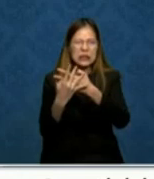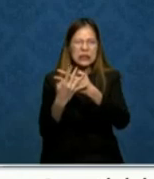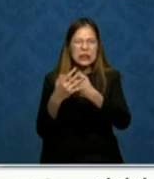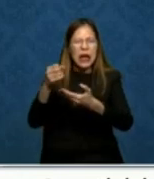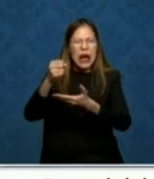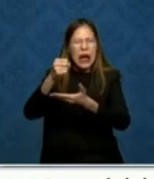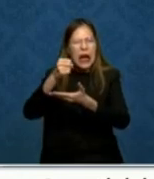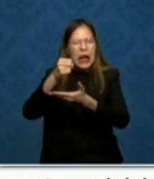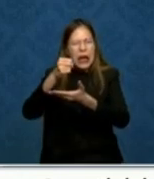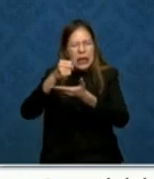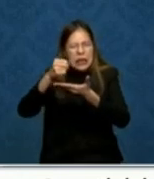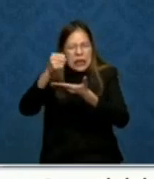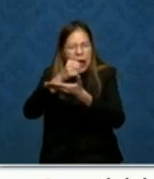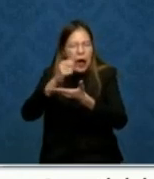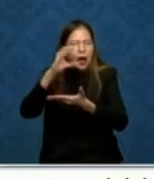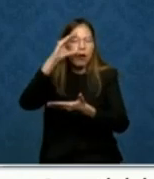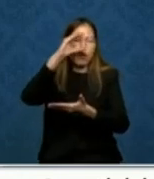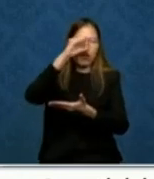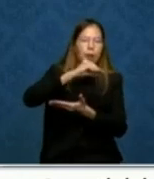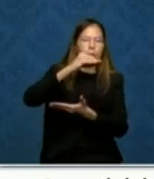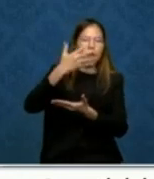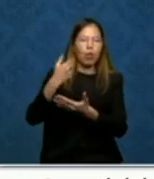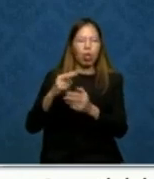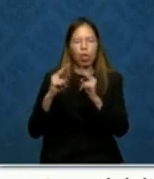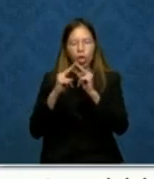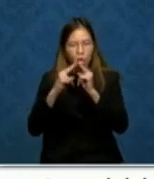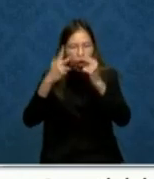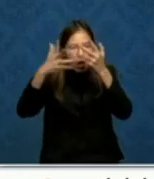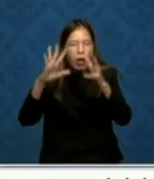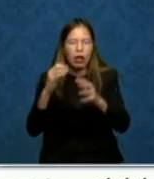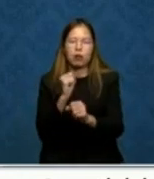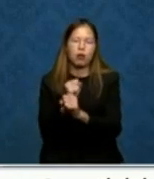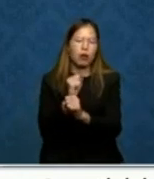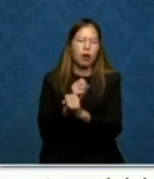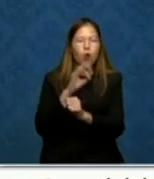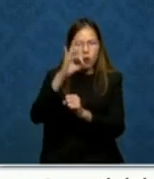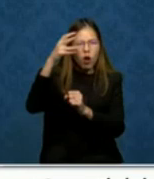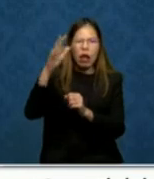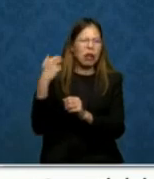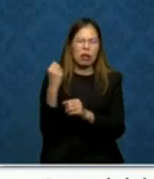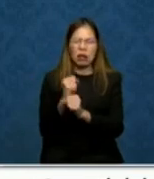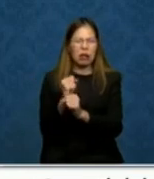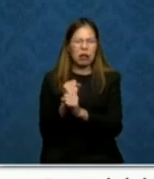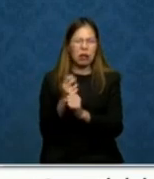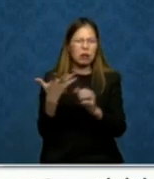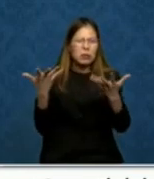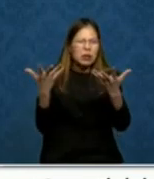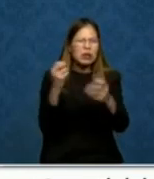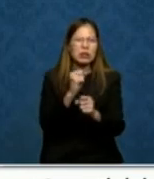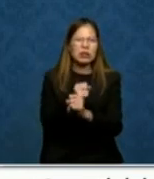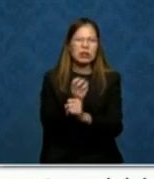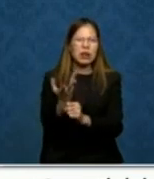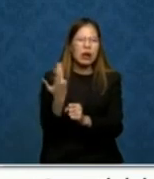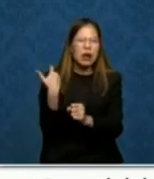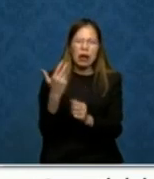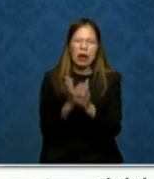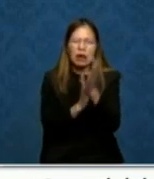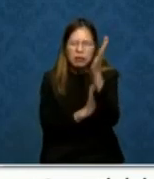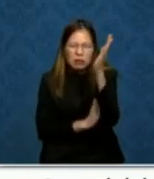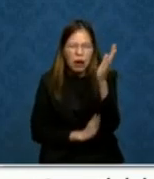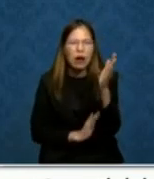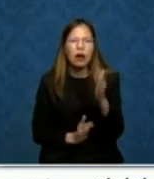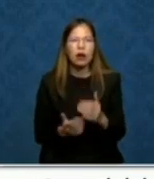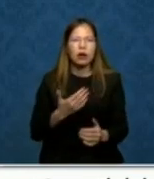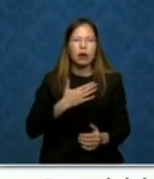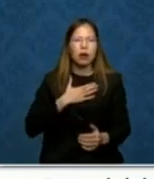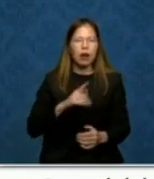ข่มขืนแต่คดีไม่คืบจนนะครับพนักงานสอบสวนออกมาบอกนะครับเพราะว่าเป็นกำลังพลน้อยเป็นเหตุให้คดีล่าช้าผม